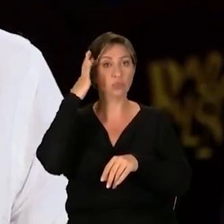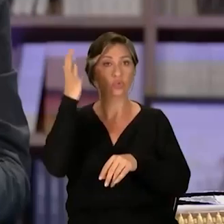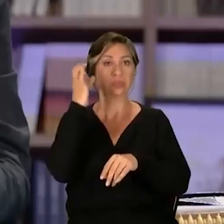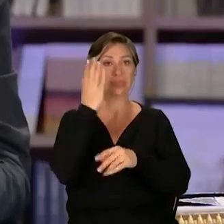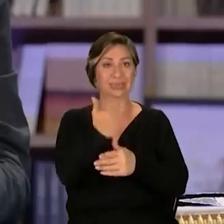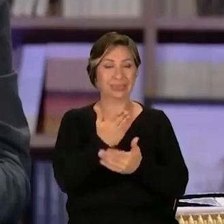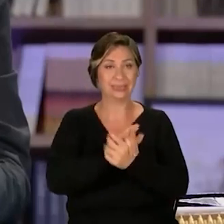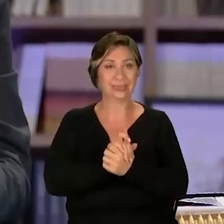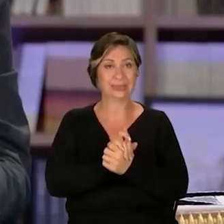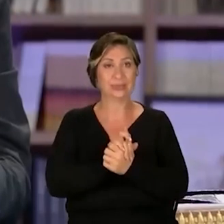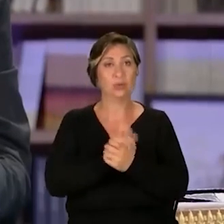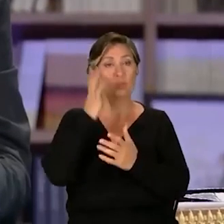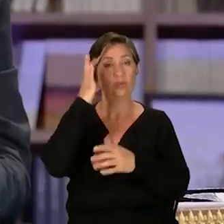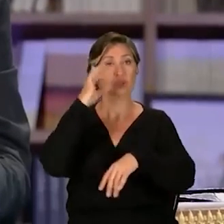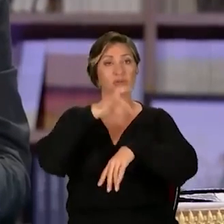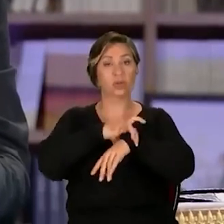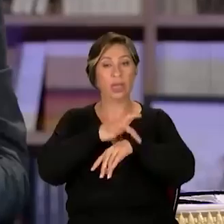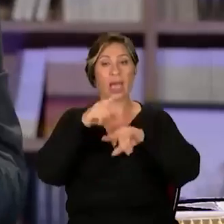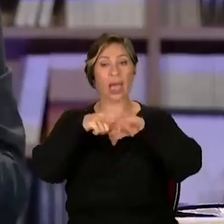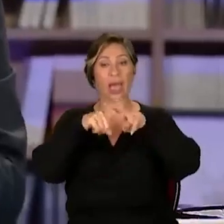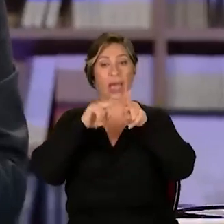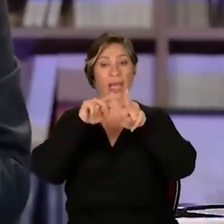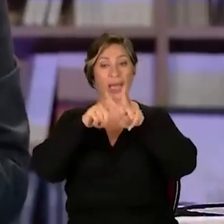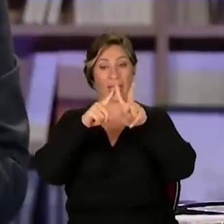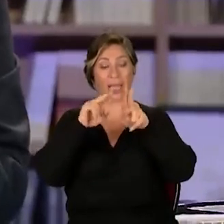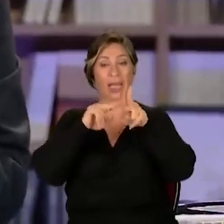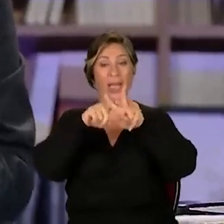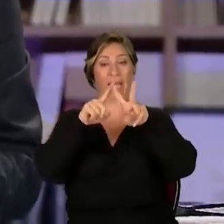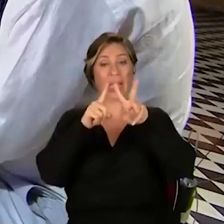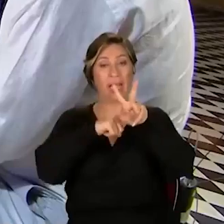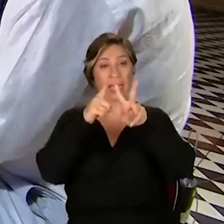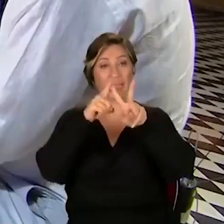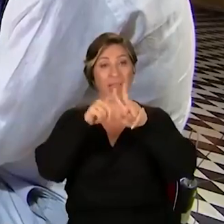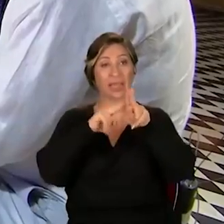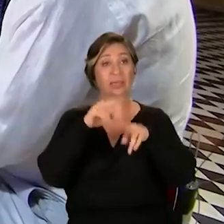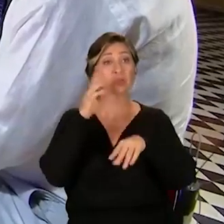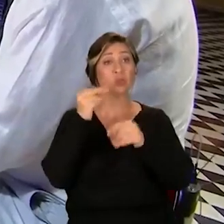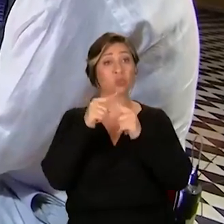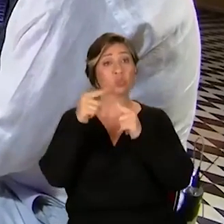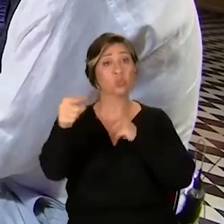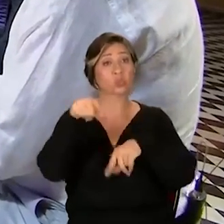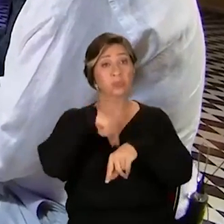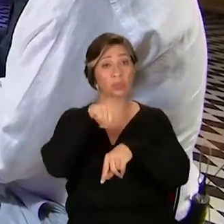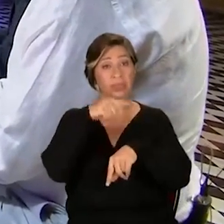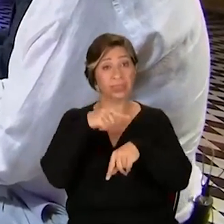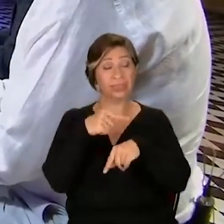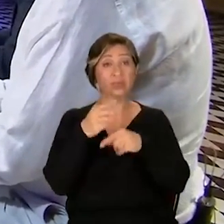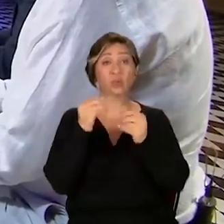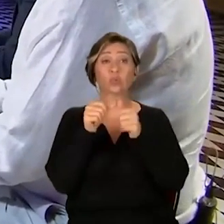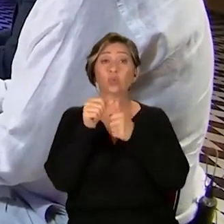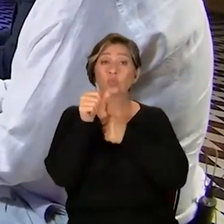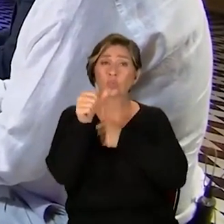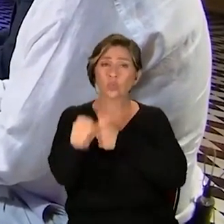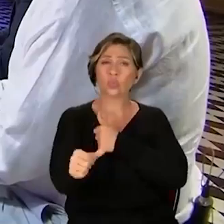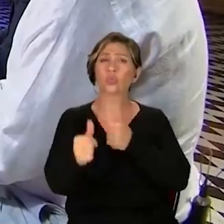uzmanısınız. Profesör Doktor Hakan Kaynak buralardan araştırabilirsiniz. Kaç dakikadayız? Uzun bir süredeyiz galiba. Uzun